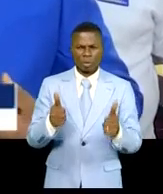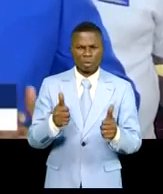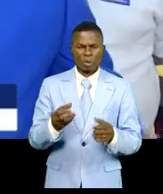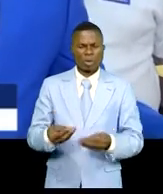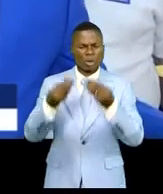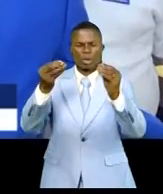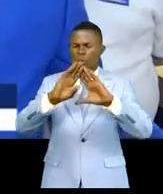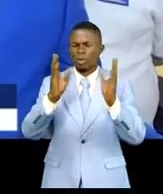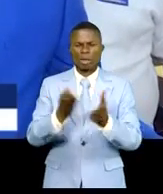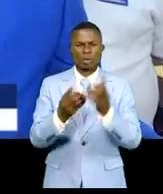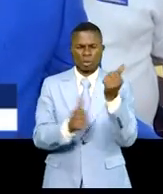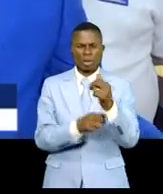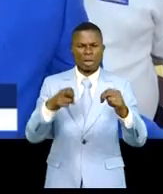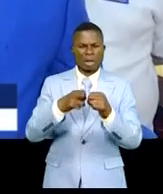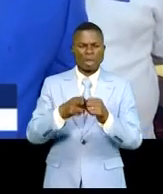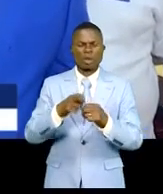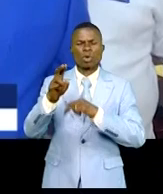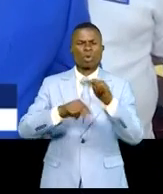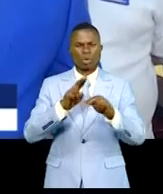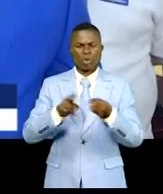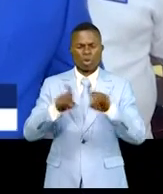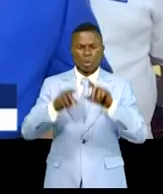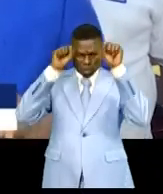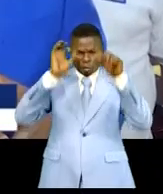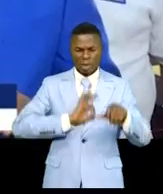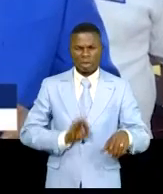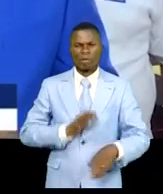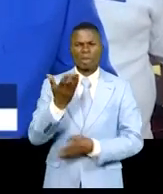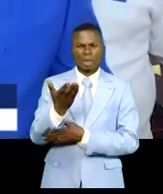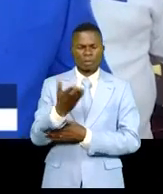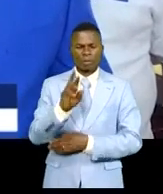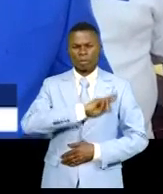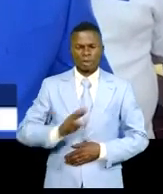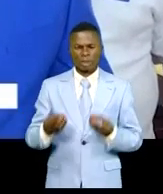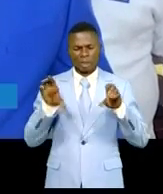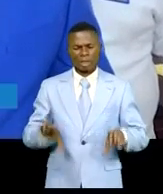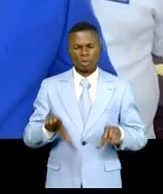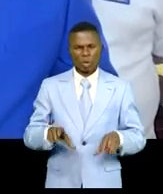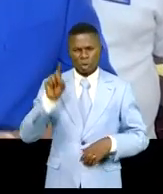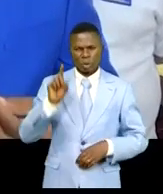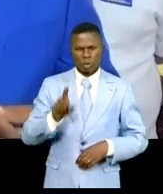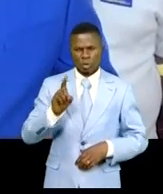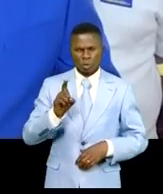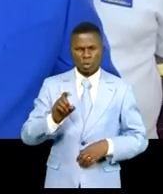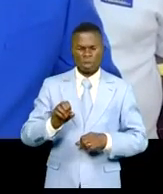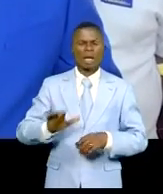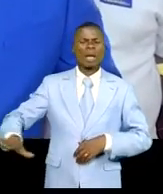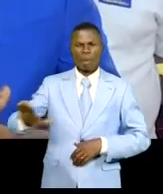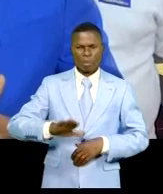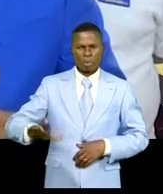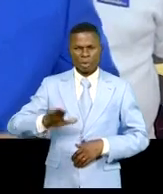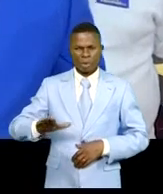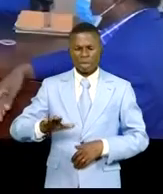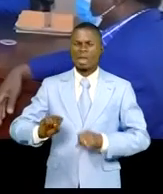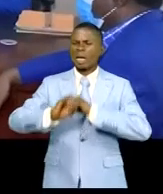donner à tout le monde le courant, comme le chef de l'État l'a voulu, que la République démocratique du Congo puisse être un pays suffisamment